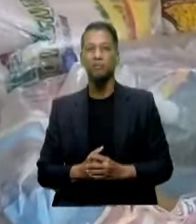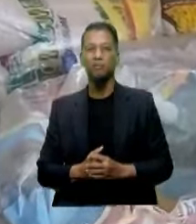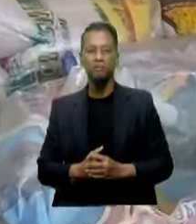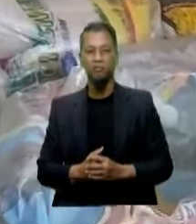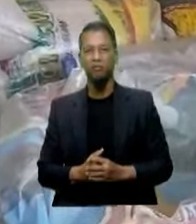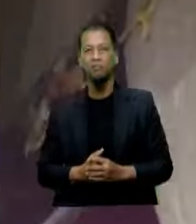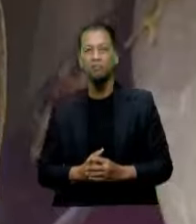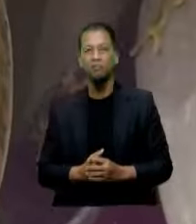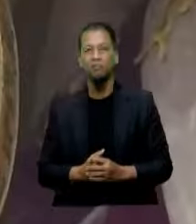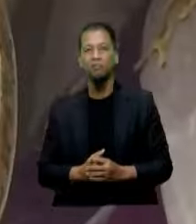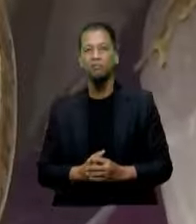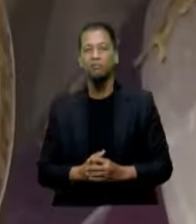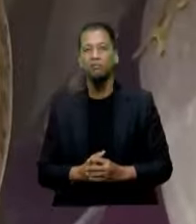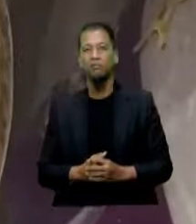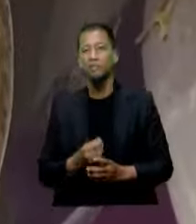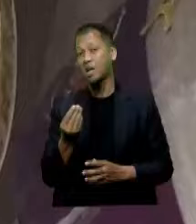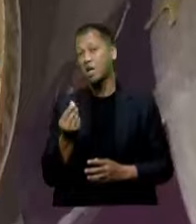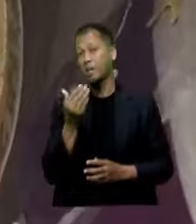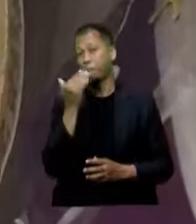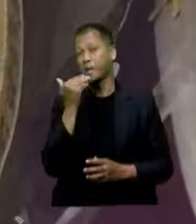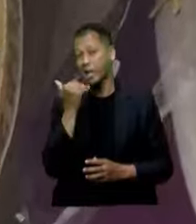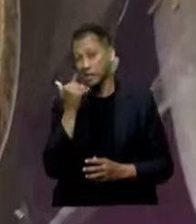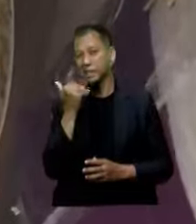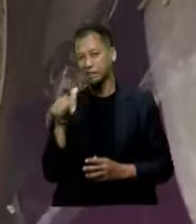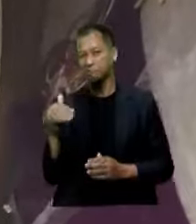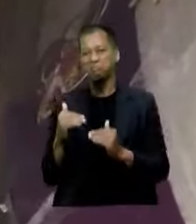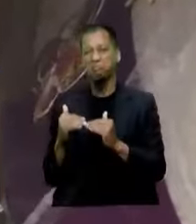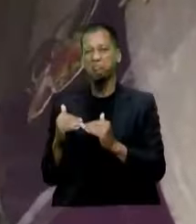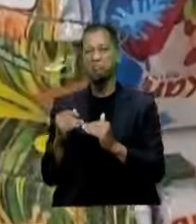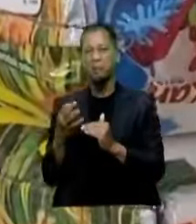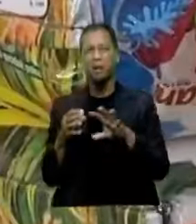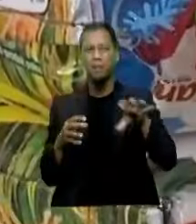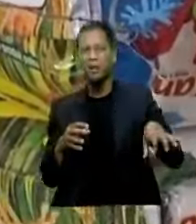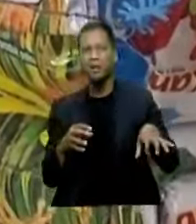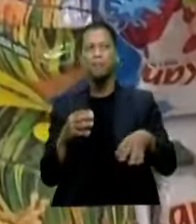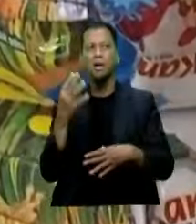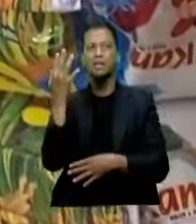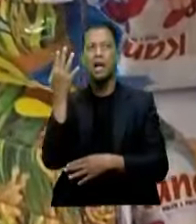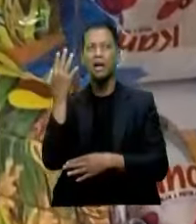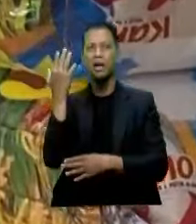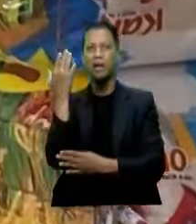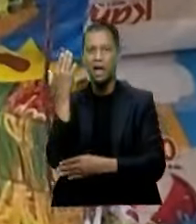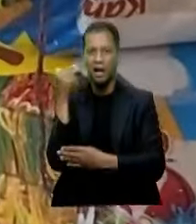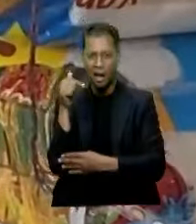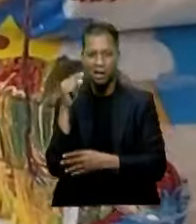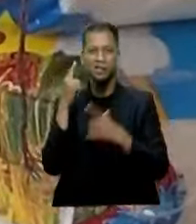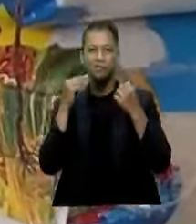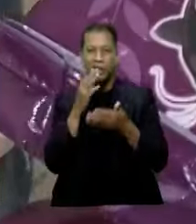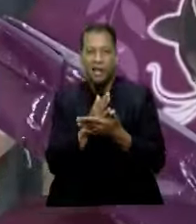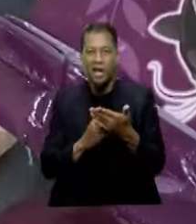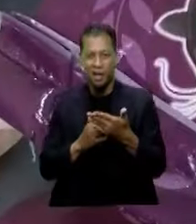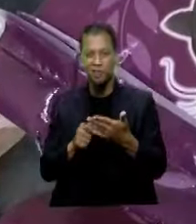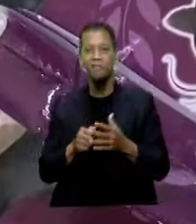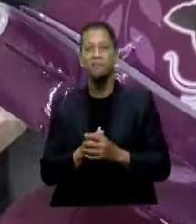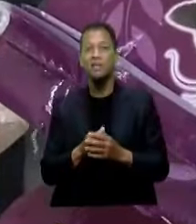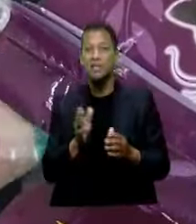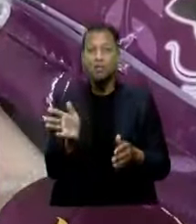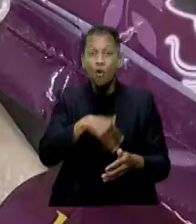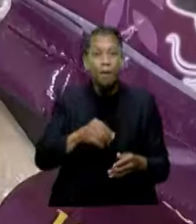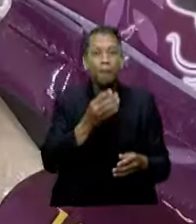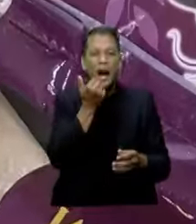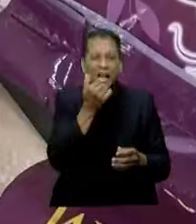pembelian harga beras yang melonjak juga terjadi di Banjarnegara Jawa Tengah kenaikan terjadi pada semua jenis beras di